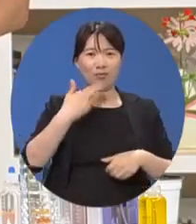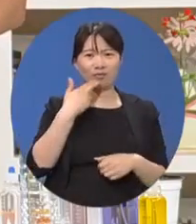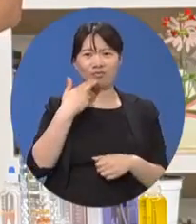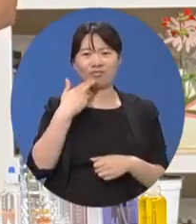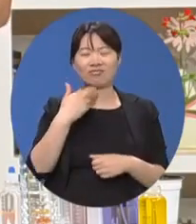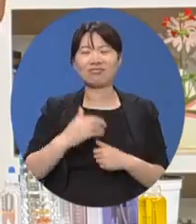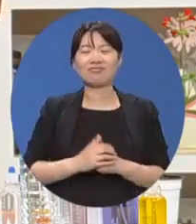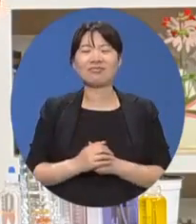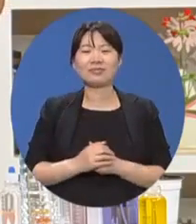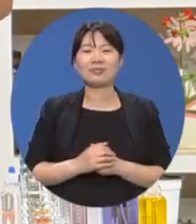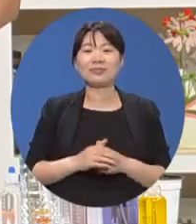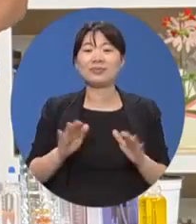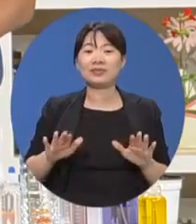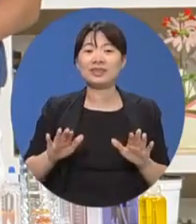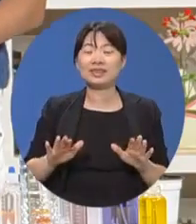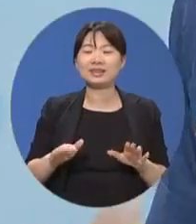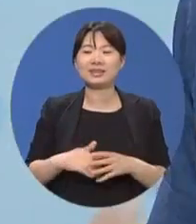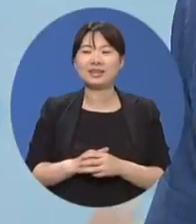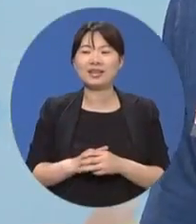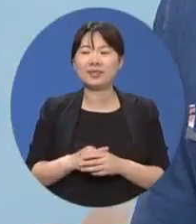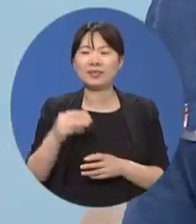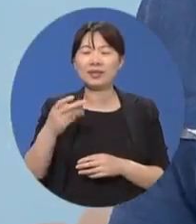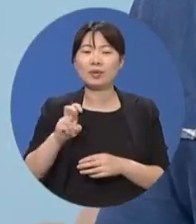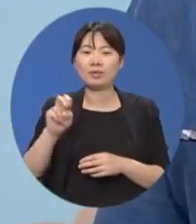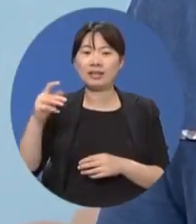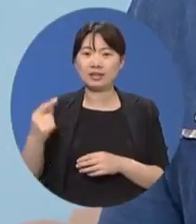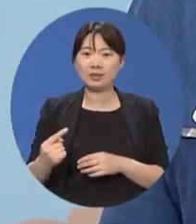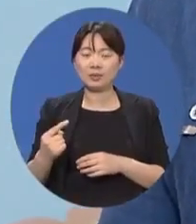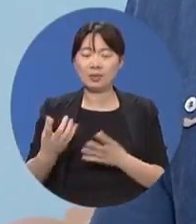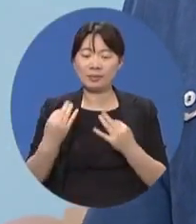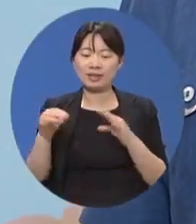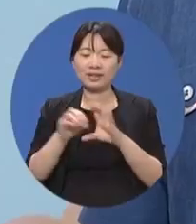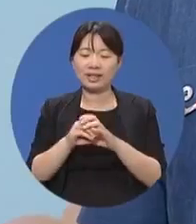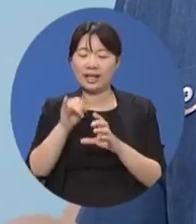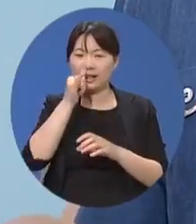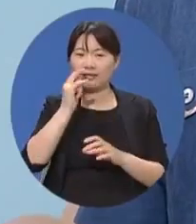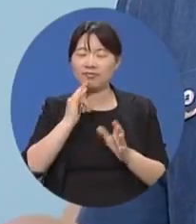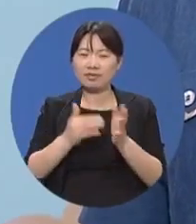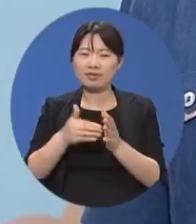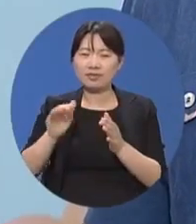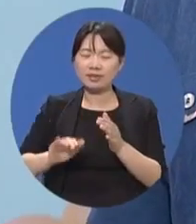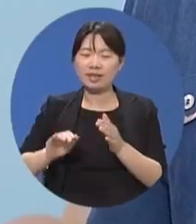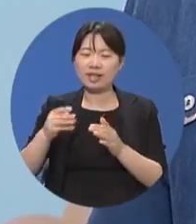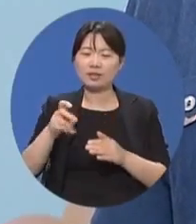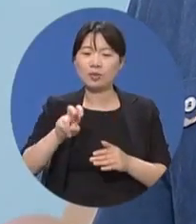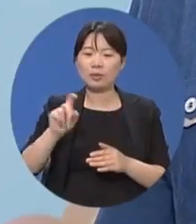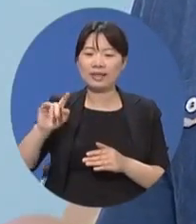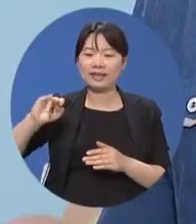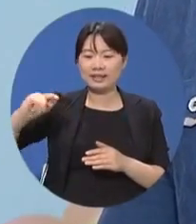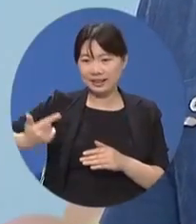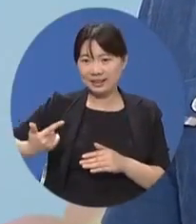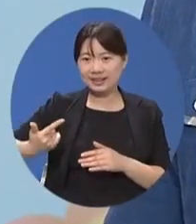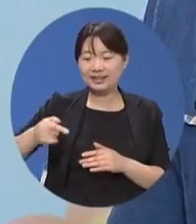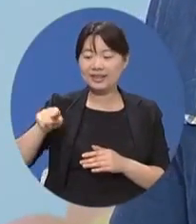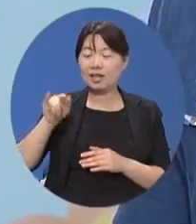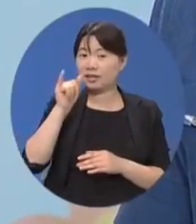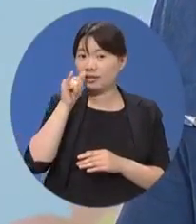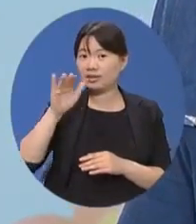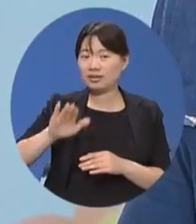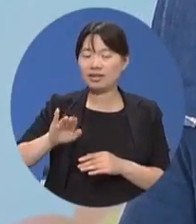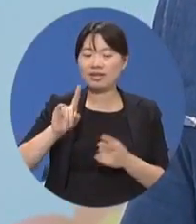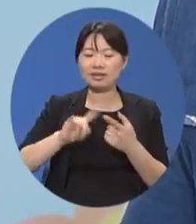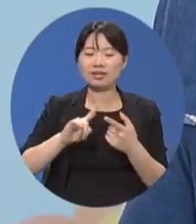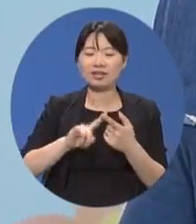획득 한해 3 우리가 아파트 중에 많이 나오잖아요 예 토마토 안에는 토 막힌 이라고 하는 성분이 있는데 그